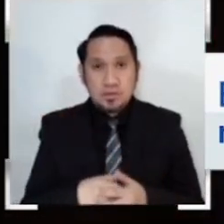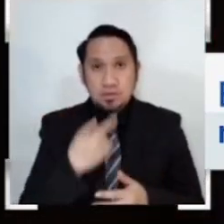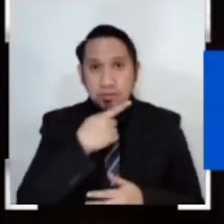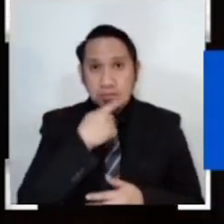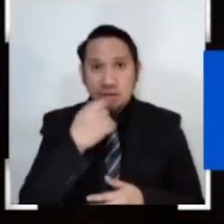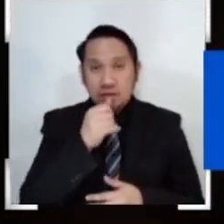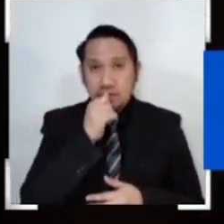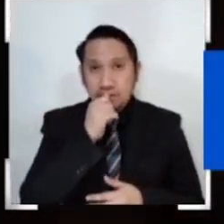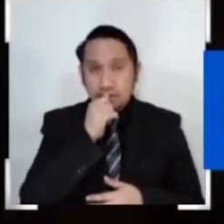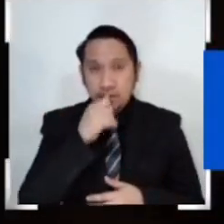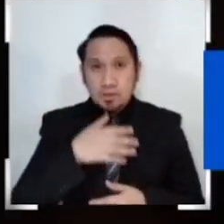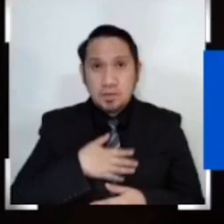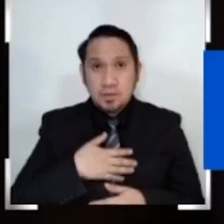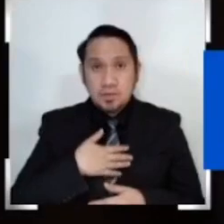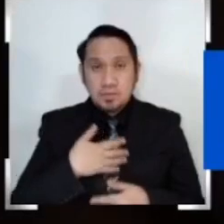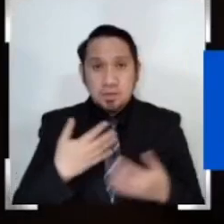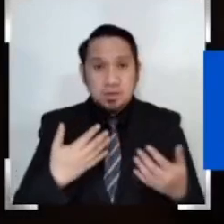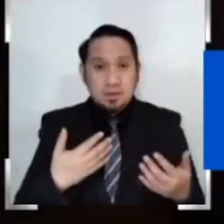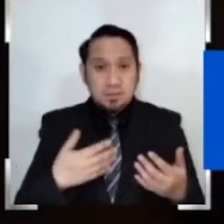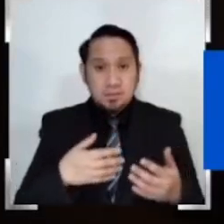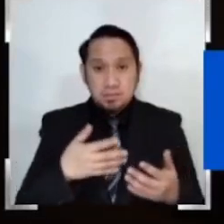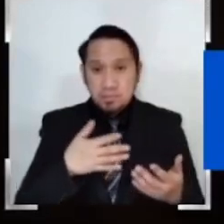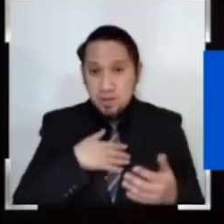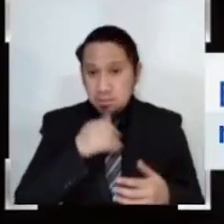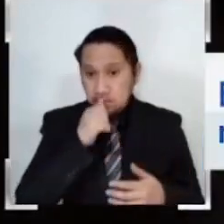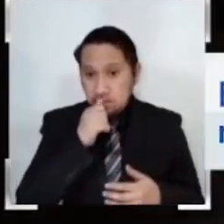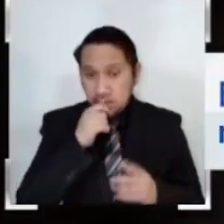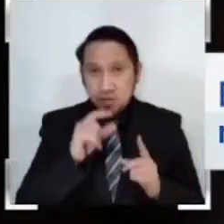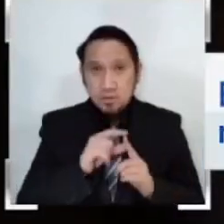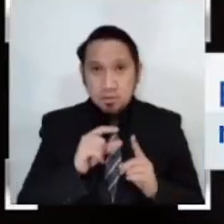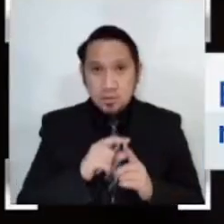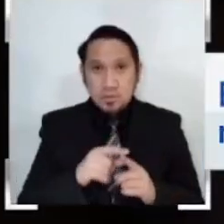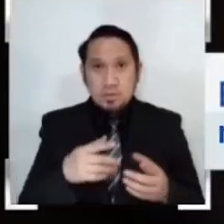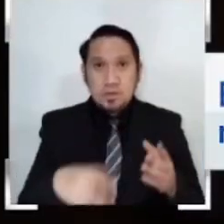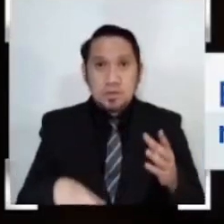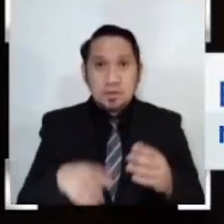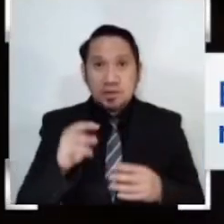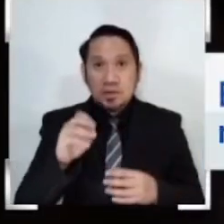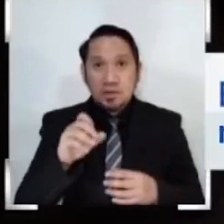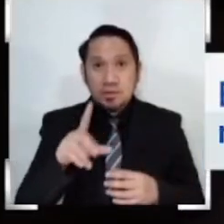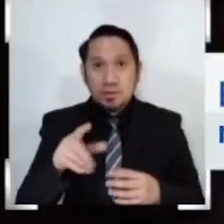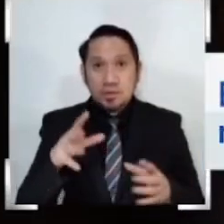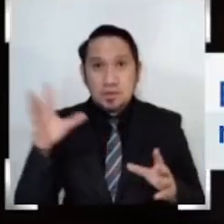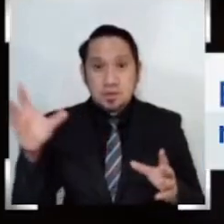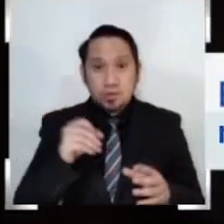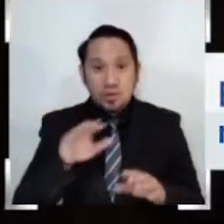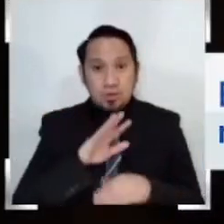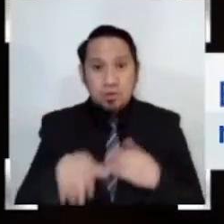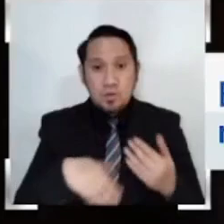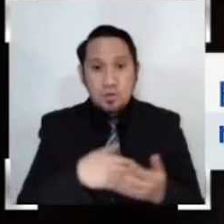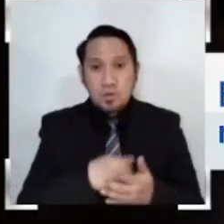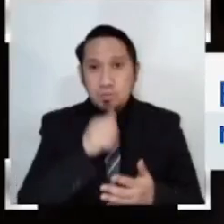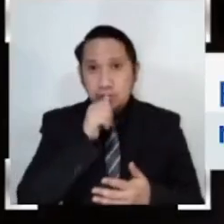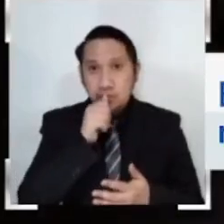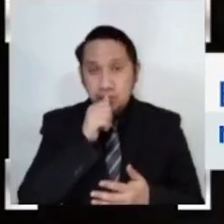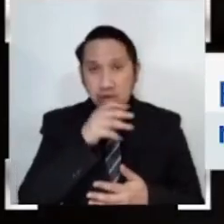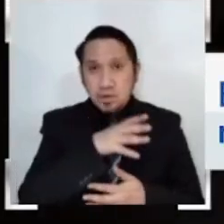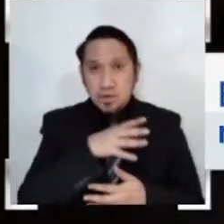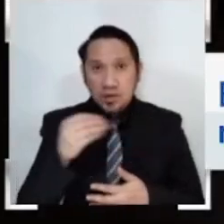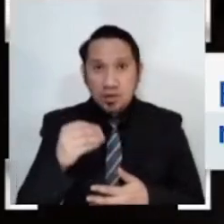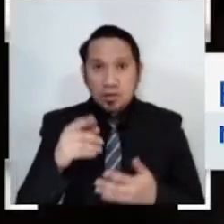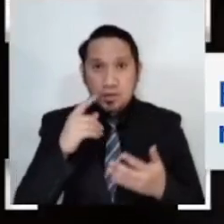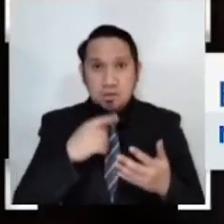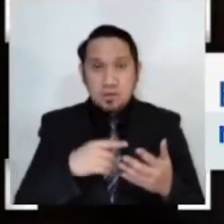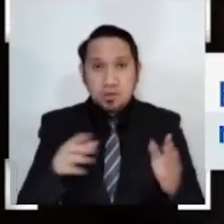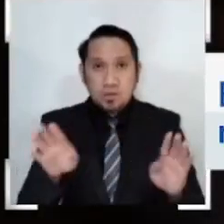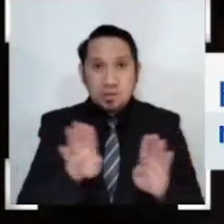ko. So nung nag-activate yung malware na yon, kinuha niya lahat ng password ko doon, tapos kinlose niya yung browser ko. Pagtingin